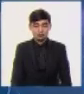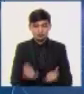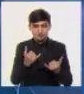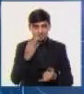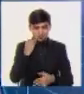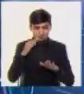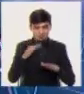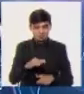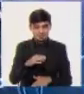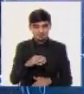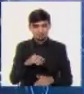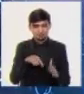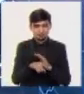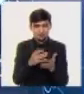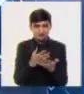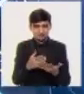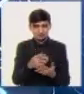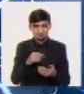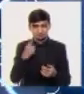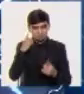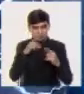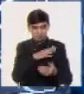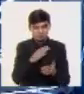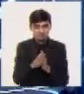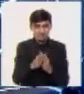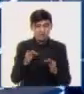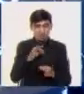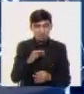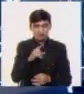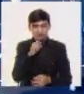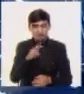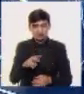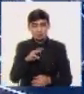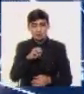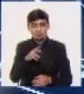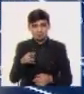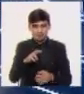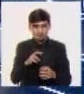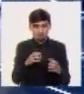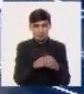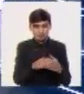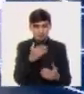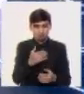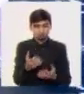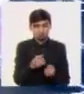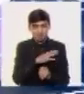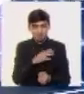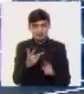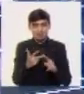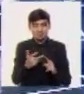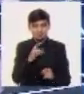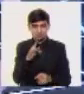Бүгін Алматыда детектив шығармаларының байқау мәресіне жетті. Заң медиа корпорациясының қолдауымен 3-ші жыл қатарынан өткізіліп жатқан